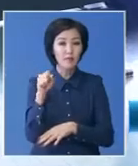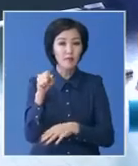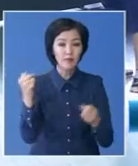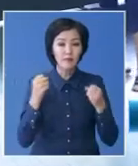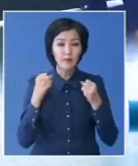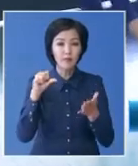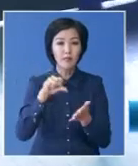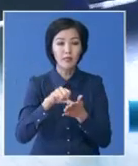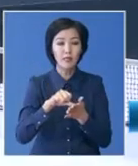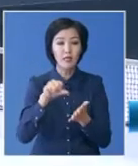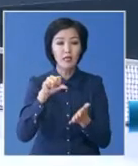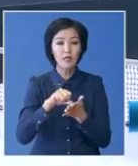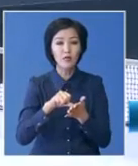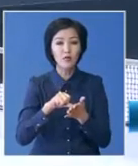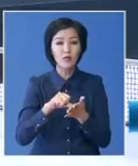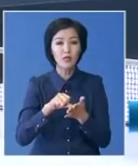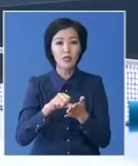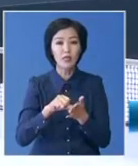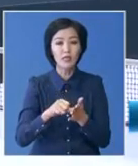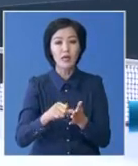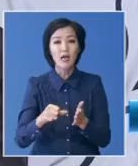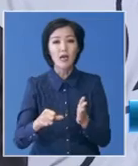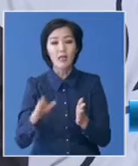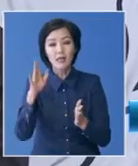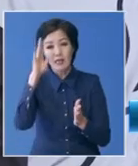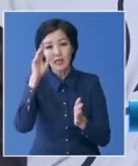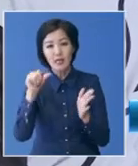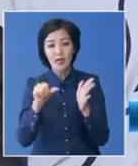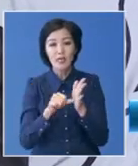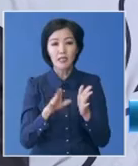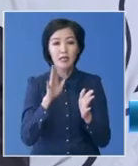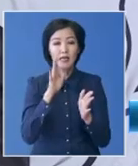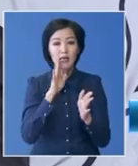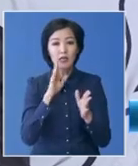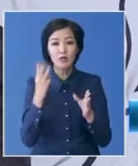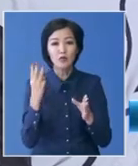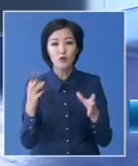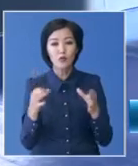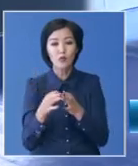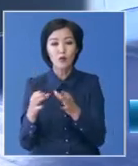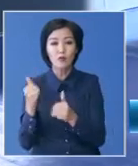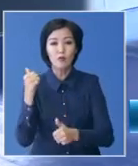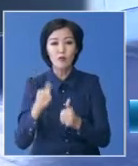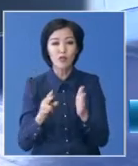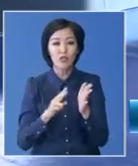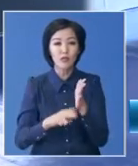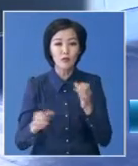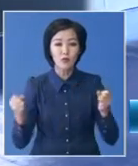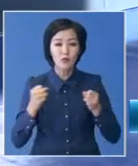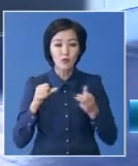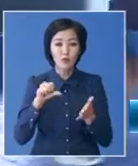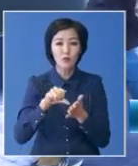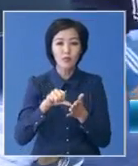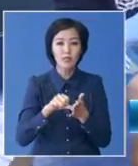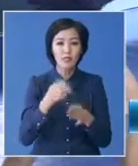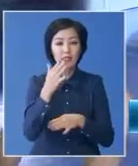Қатысушылар мүмкіндігіне қарай ерлер 6, әйелдер 3 топқа бөлініп сайысқа түсті. Жалпы жарысқа 70-ге жуық спортшы қатысса,